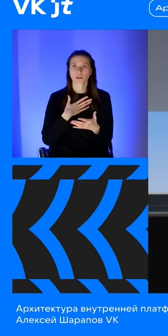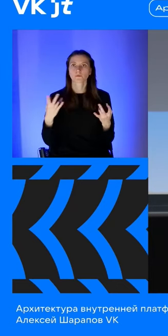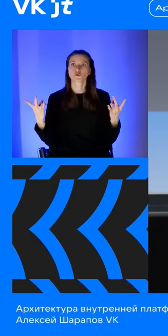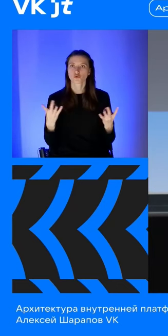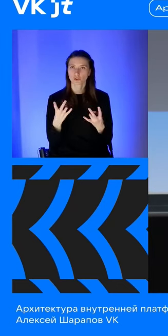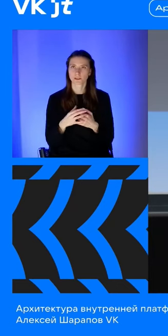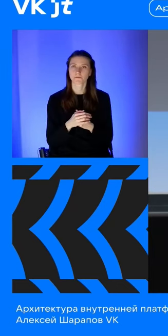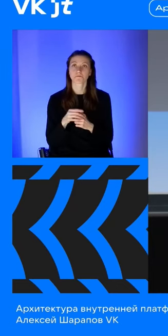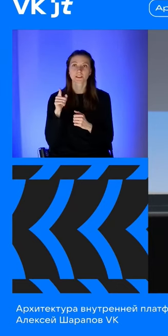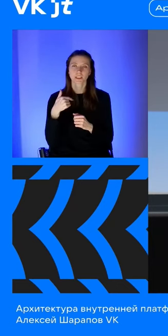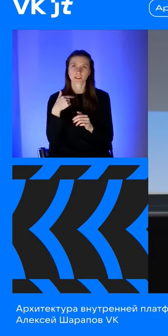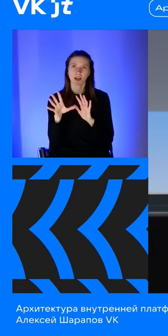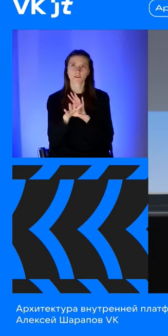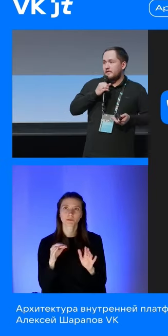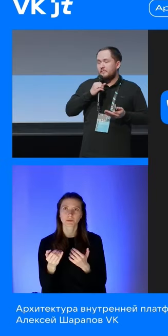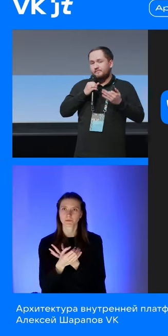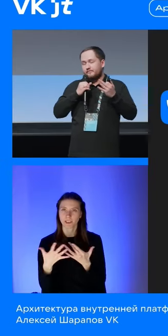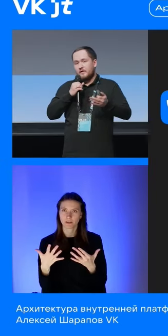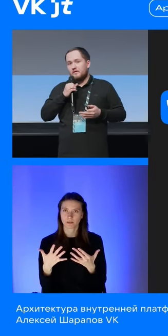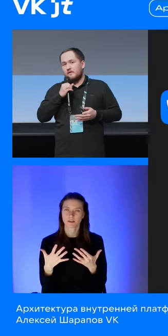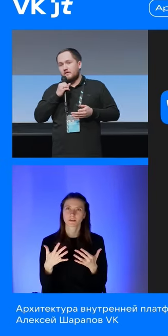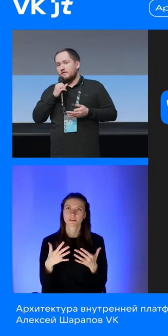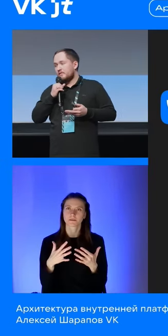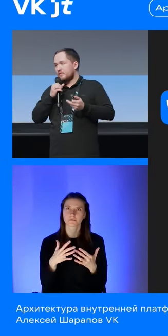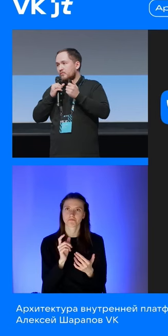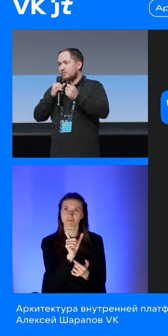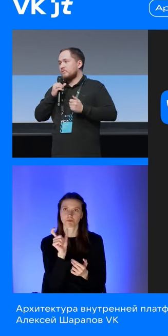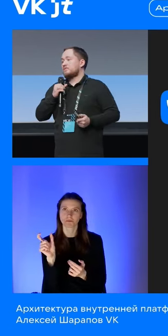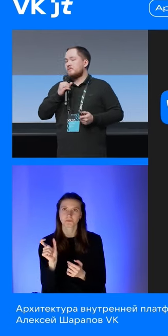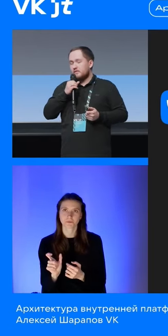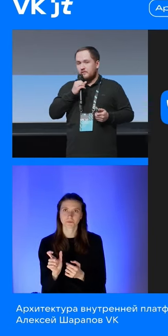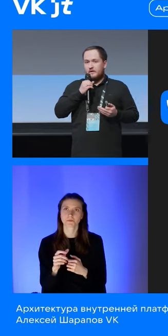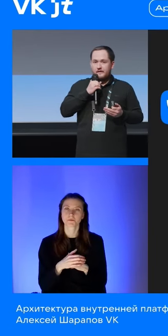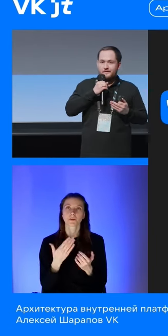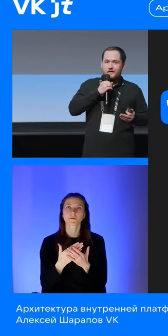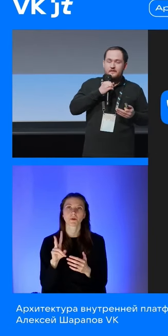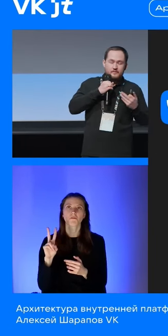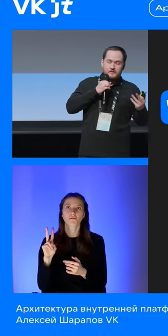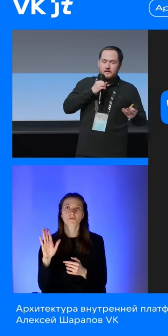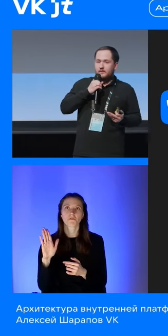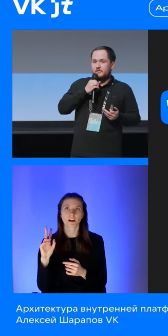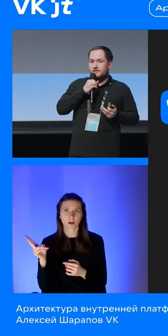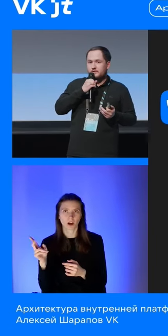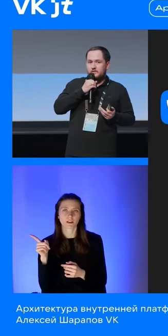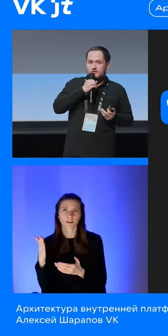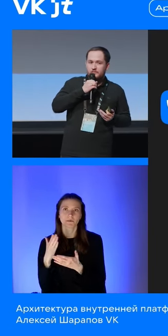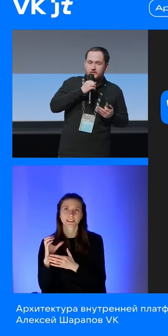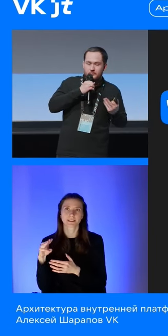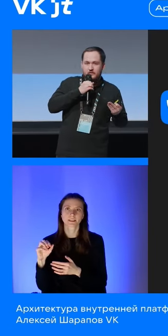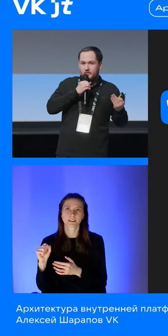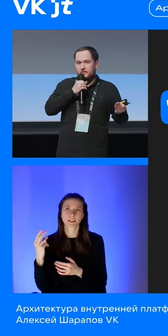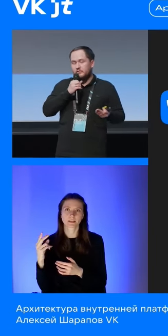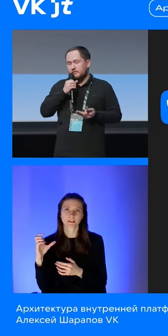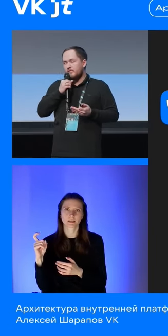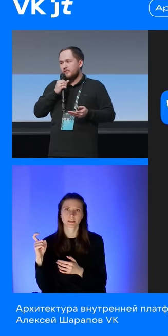здесь выделил Несколько ребят то есть да там у ВКонтакте есть там Хаус